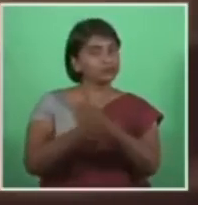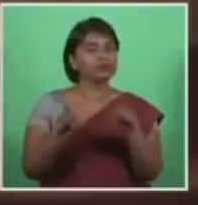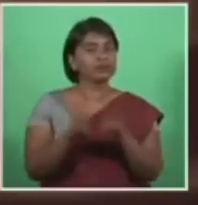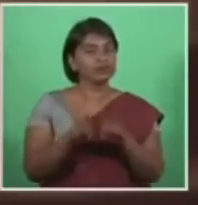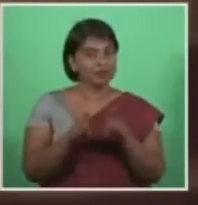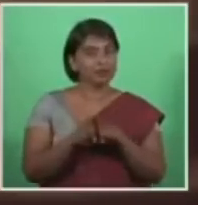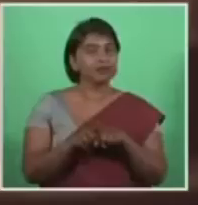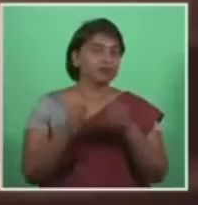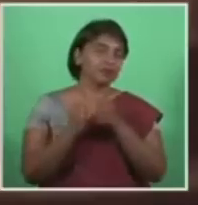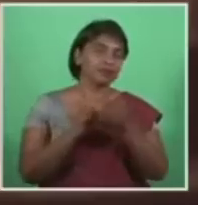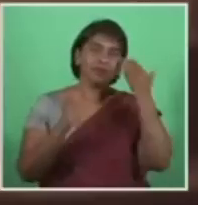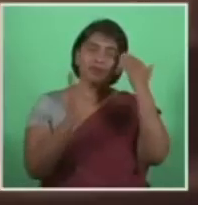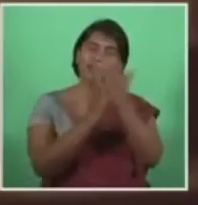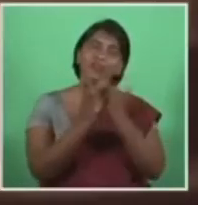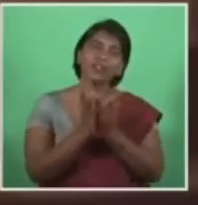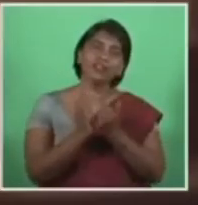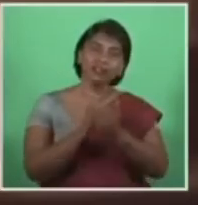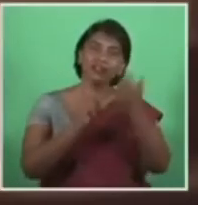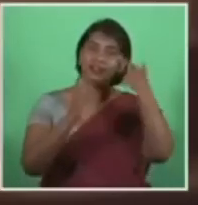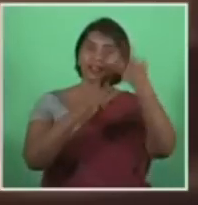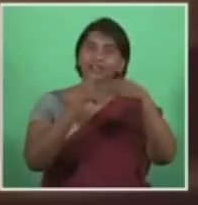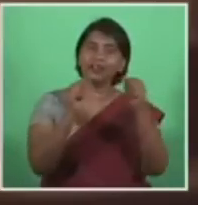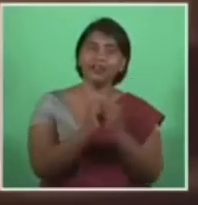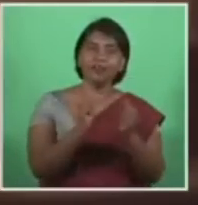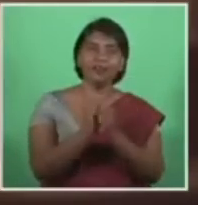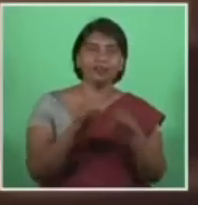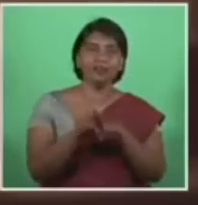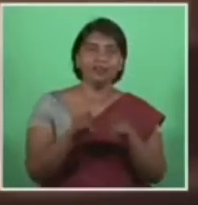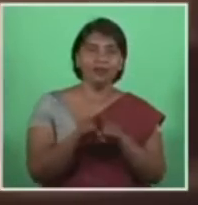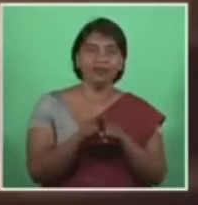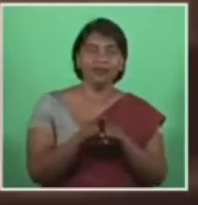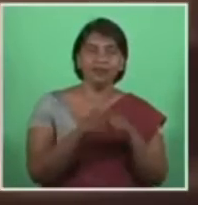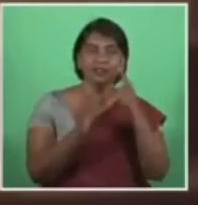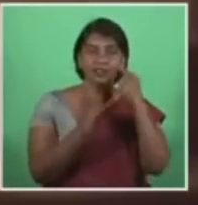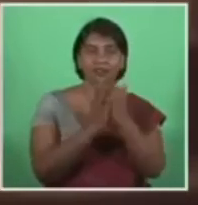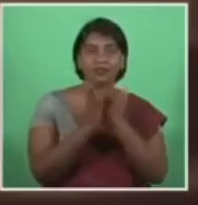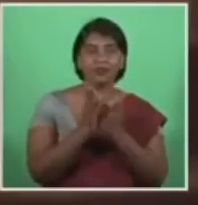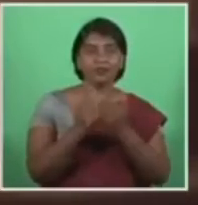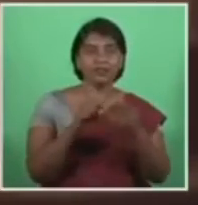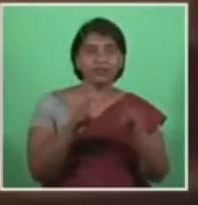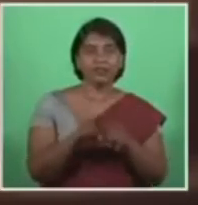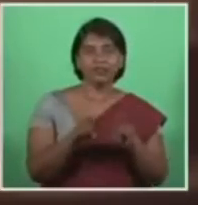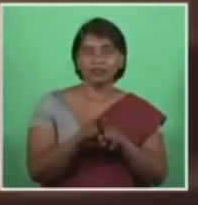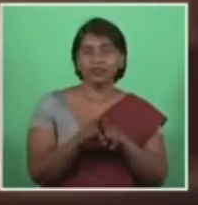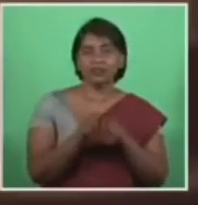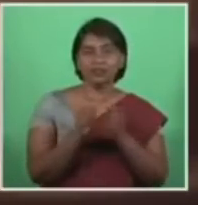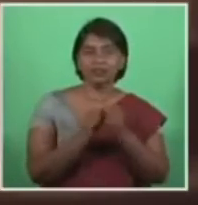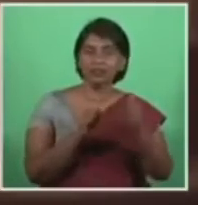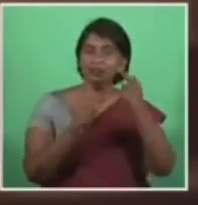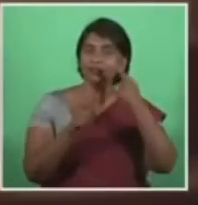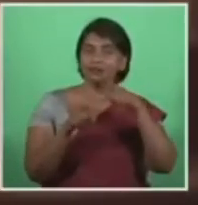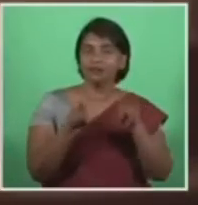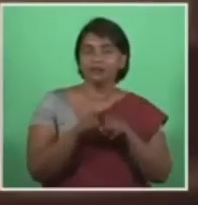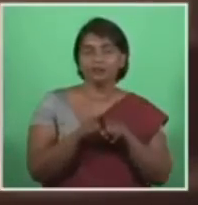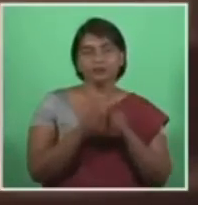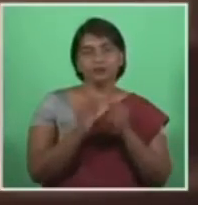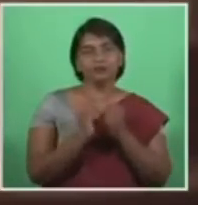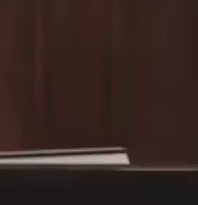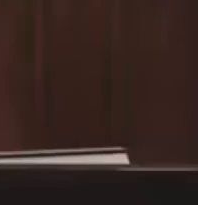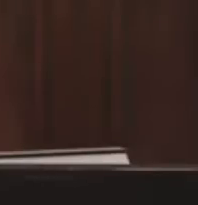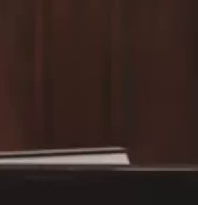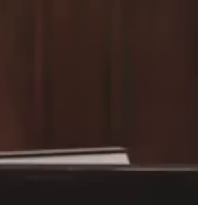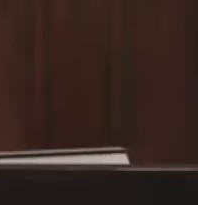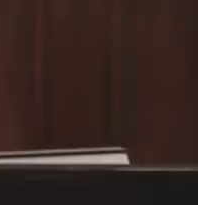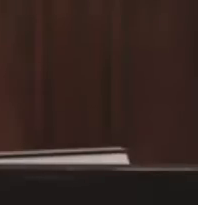අවසන් කරගන්න මන්ත්‍රීතුමා හැමදාම ජනතාව රවට්ටන්න පුළුවන් කියලා අන්තිමේ තමුන්නාසේලා රවටෙන්නේ. ඒක පැහැදිලිව තේරුම් ගන්න. ජය වේවා.